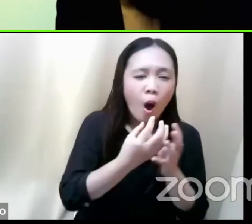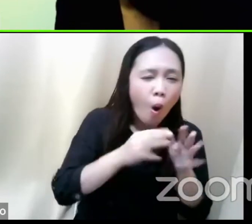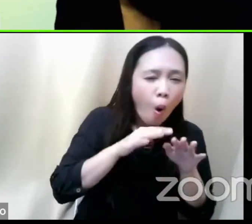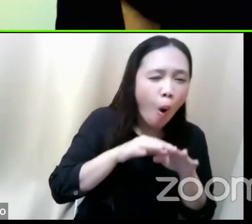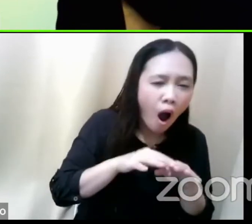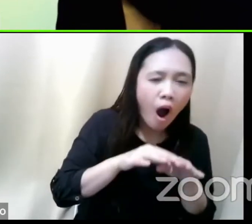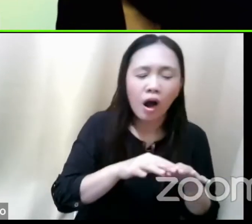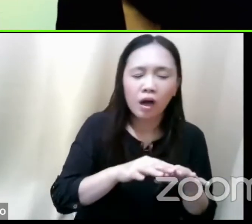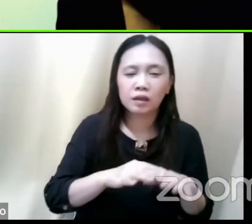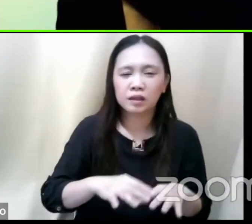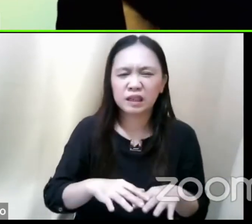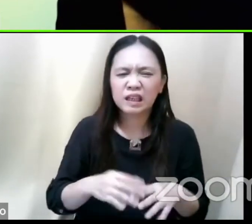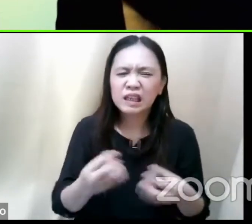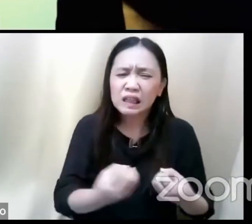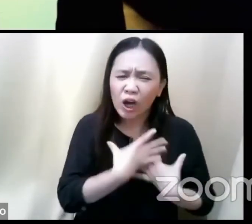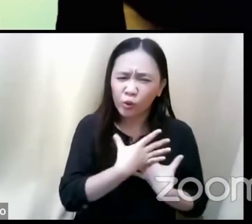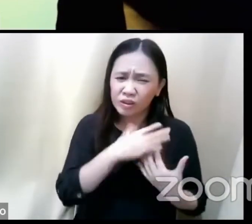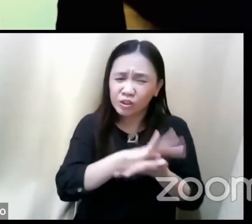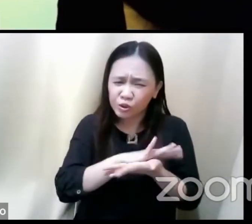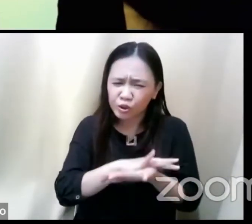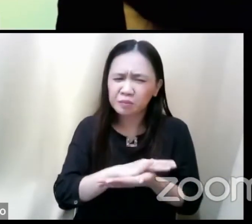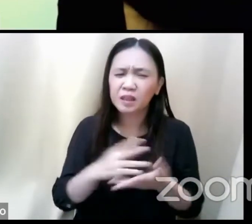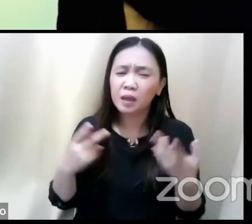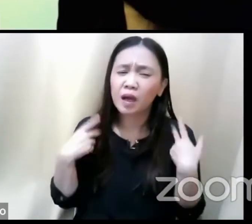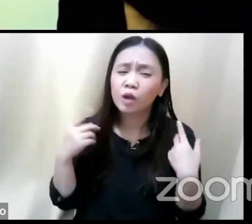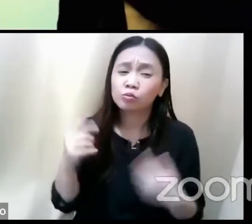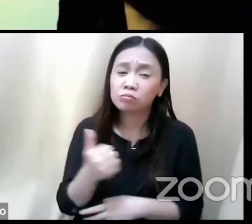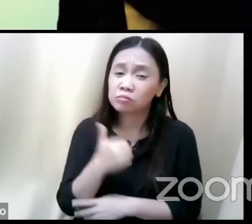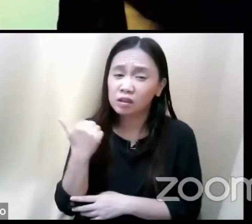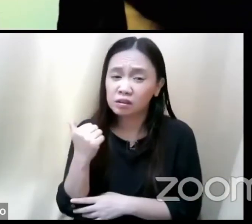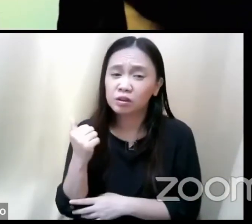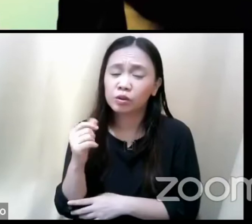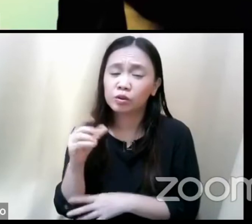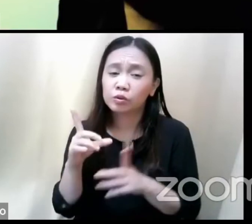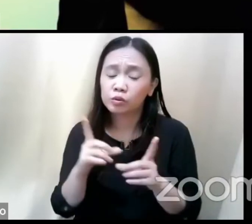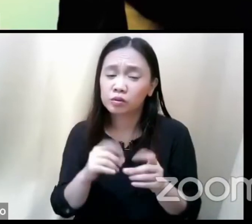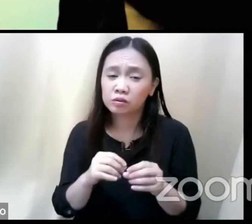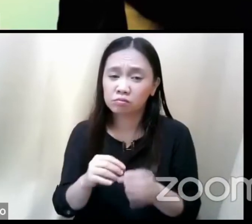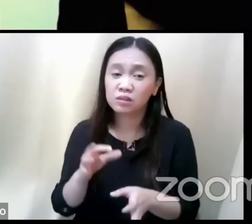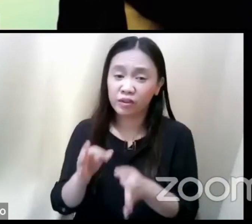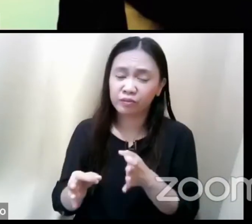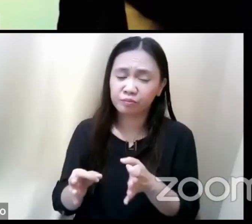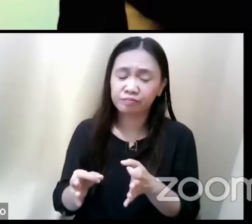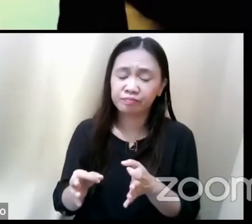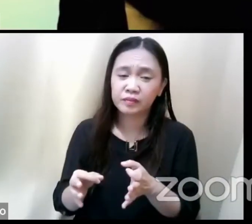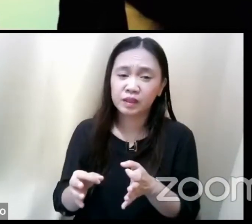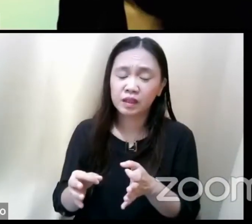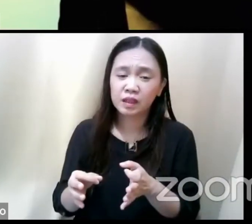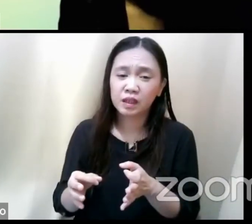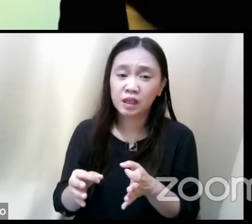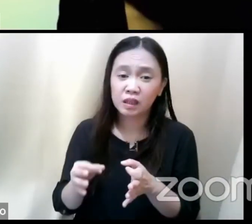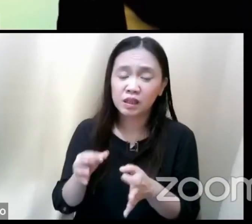daw po bang alternative? Okay, number one, if lay rescuer or sinasabi natin nga